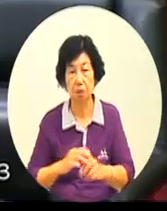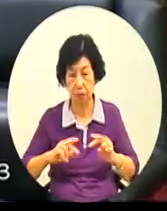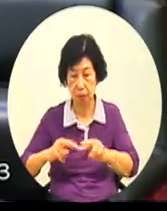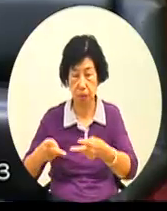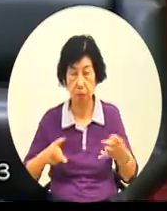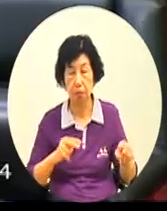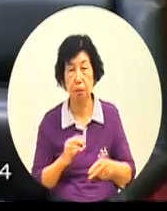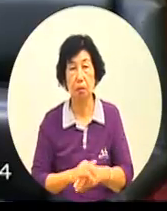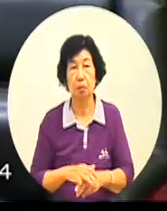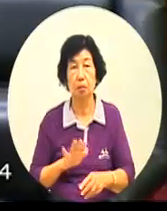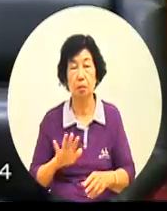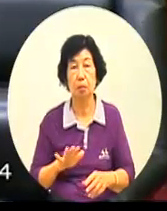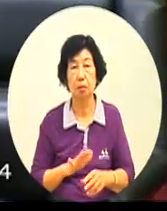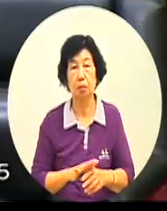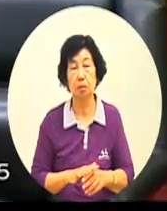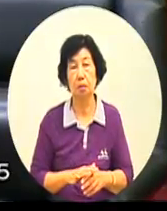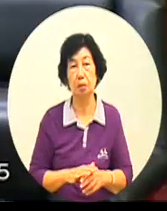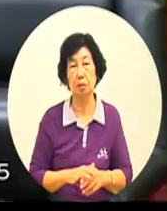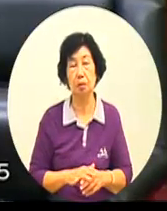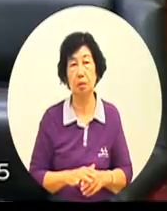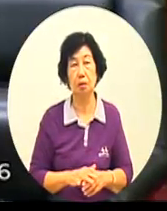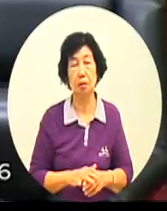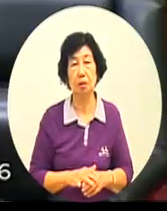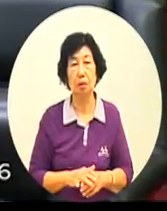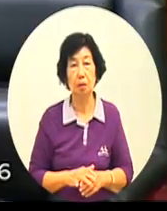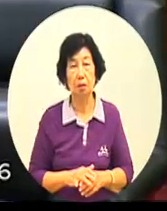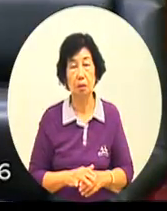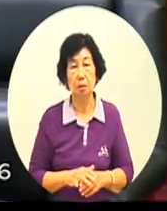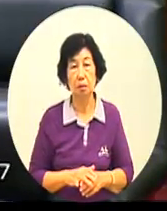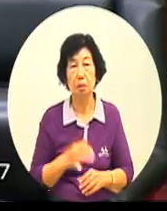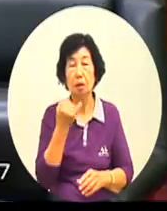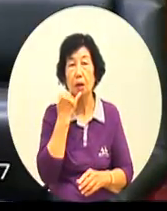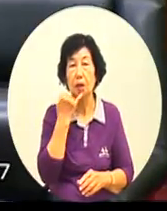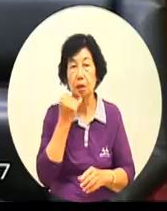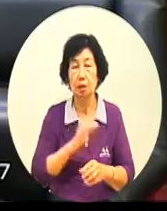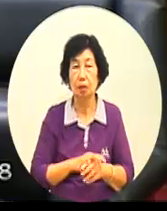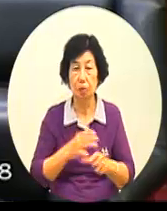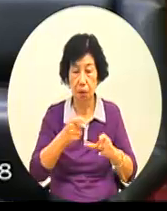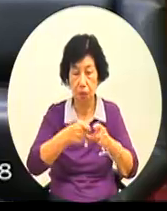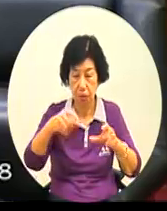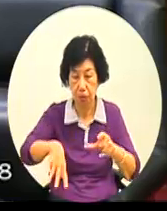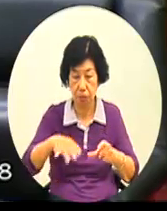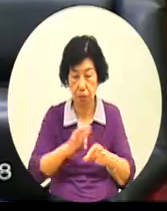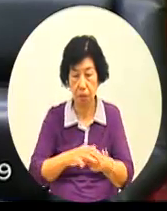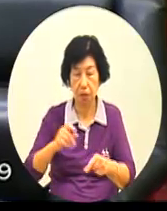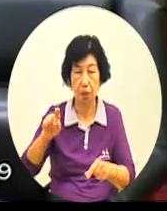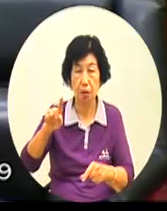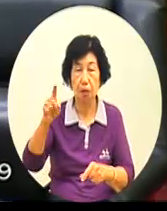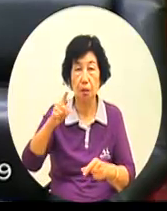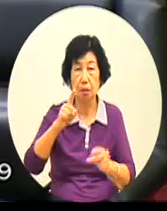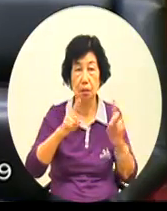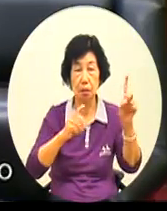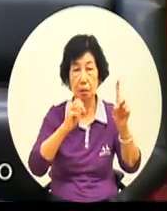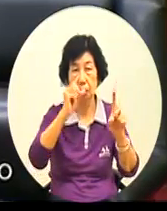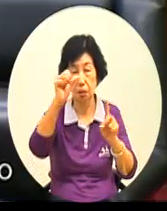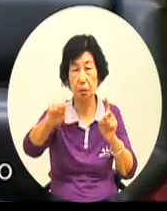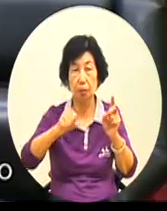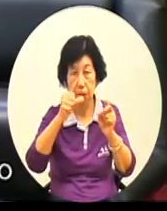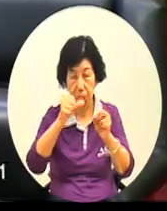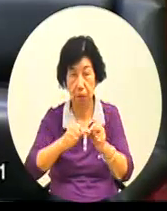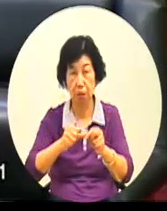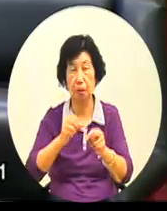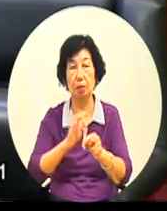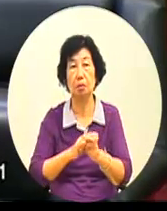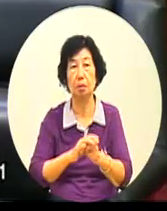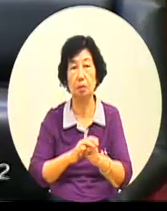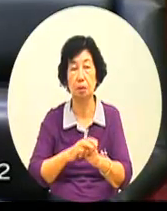主委这边呢，能不能也一样一并把区公所里面的那个105年的这个所有的统